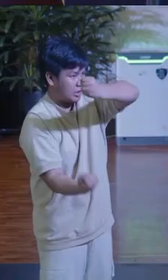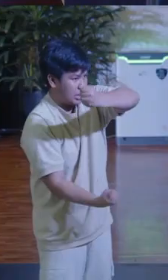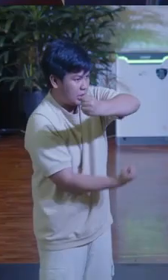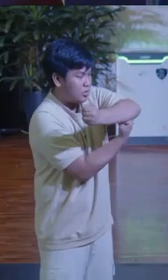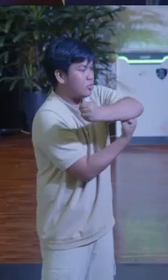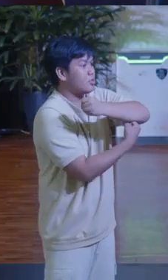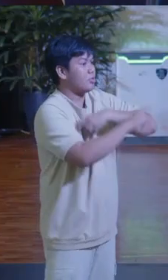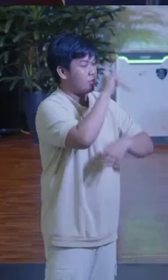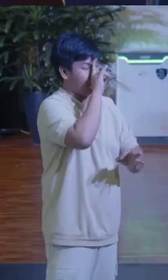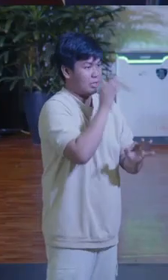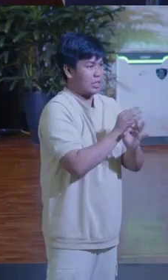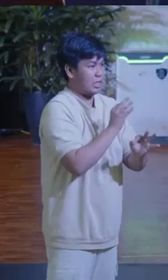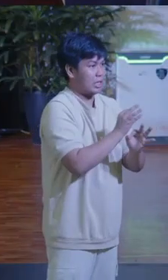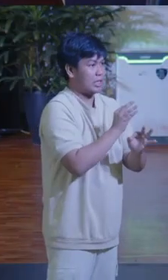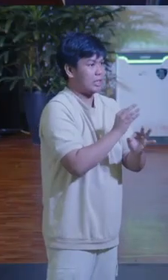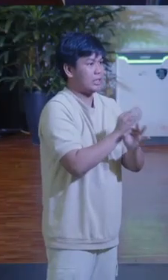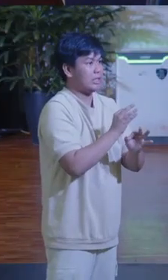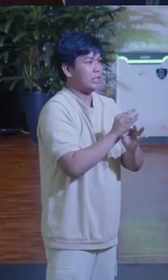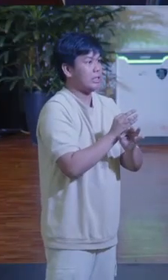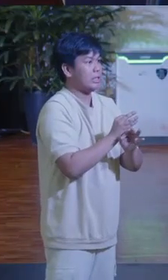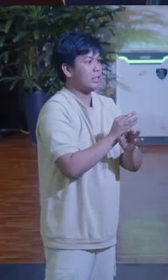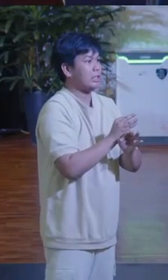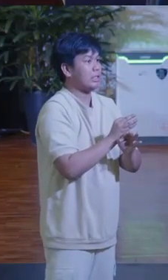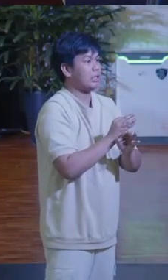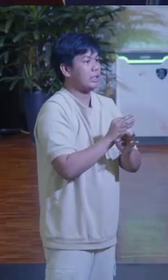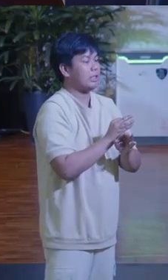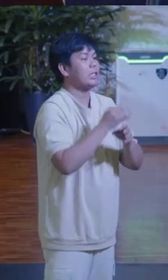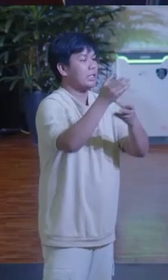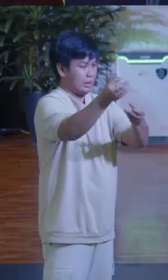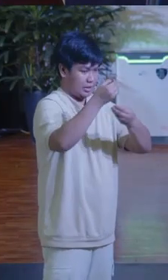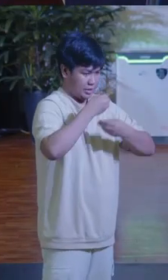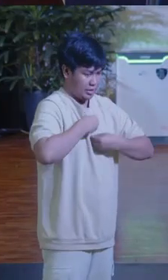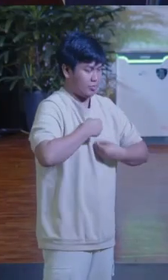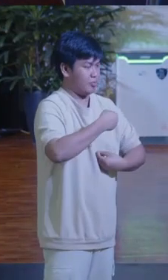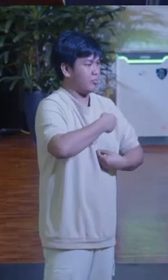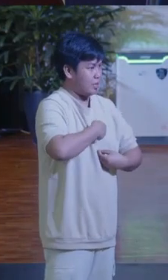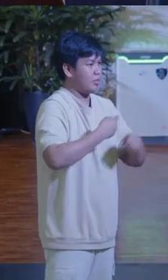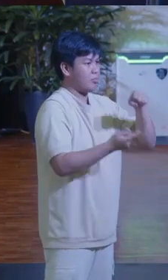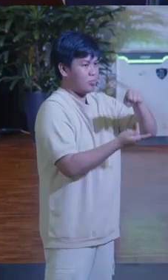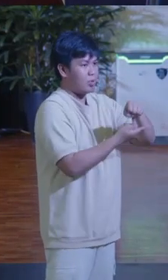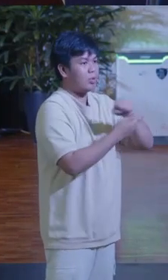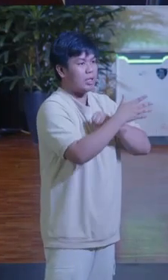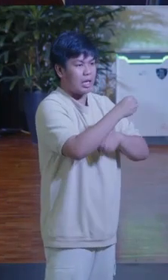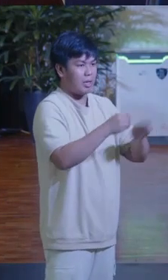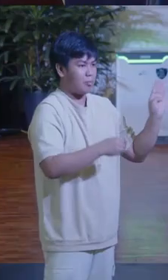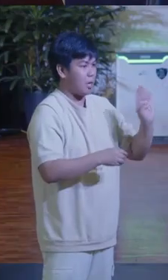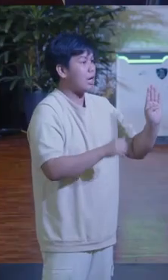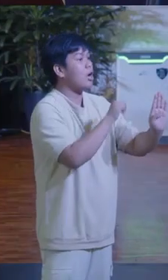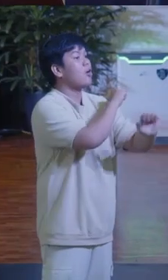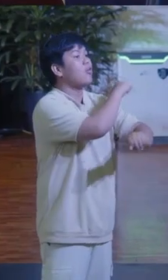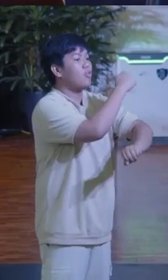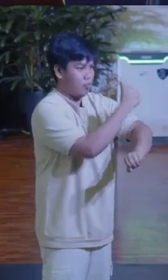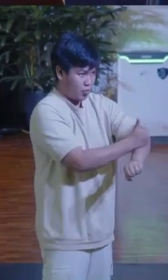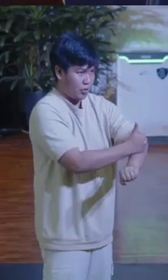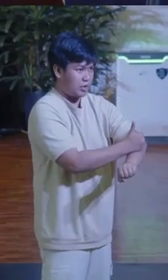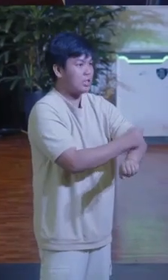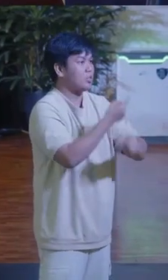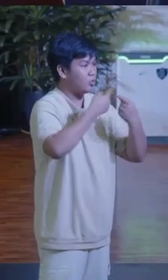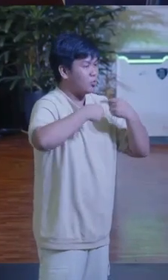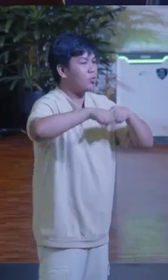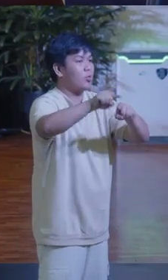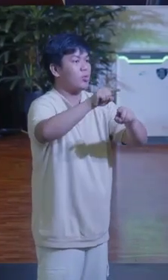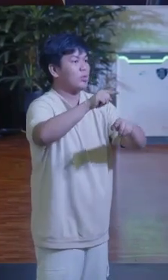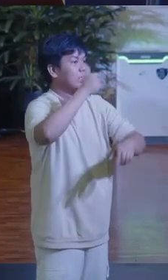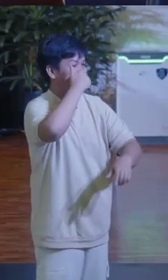given to me, they gave the right hand of fellowship to Barnabas and me, that we should go to the Gentiles